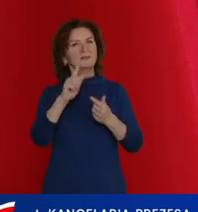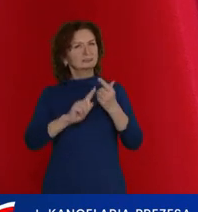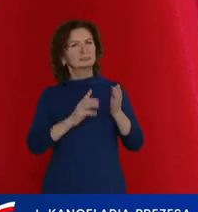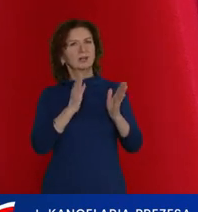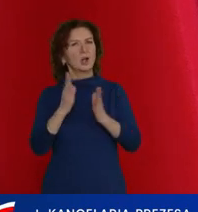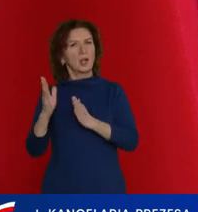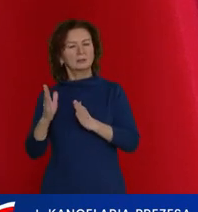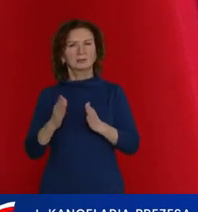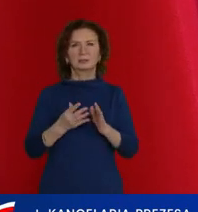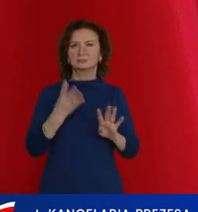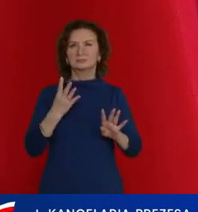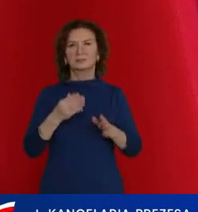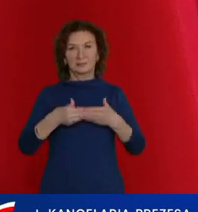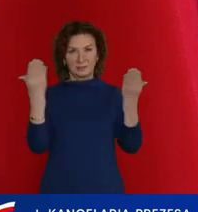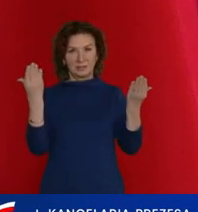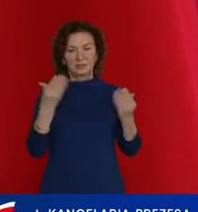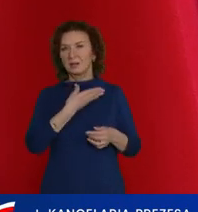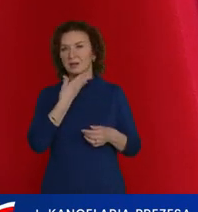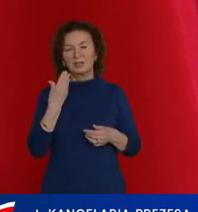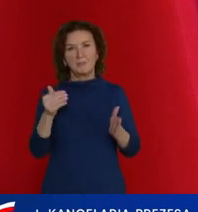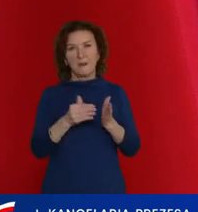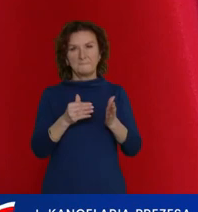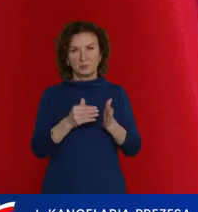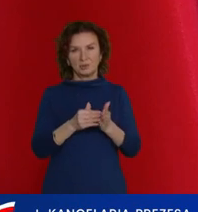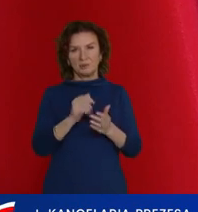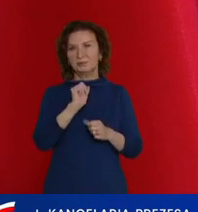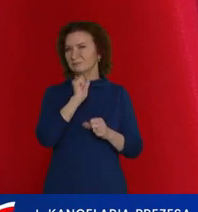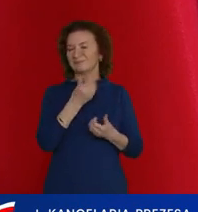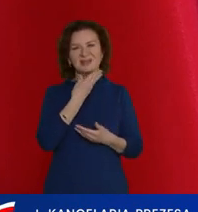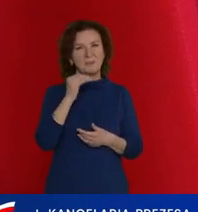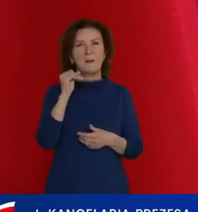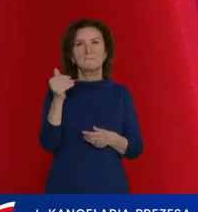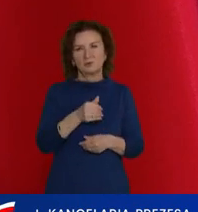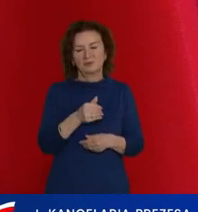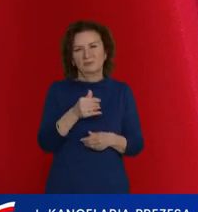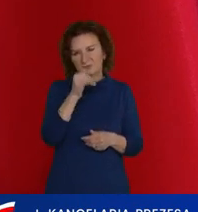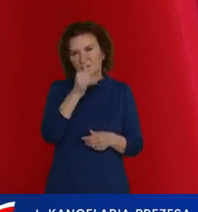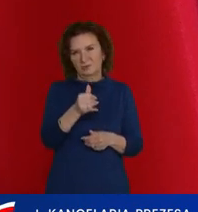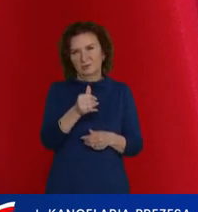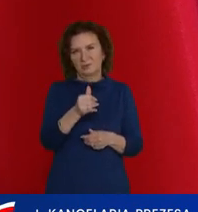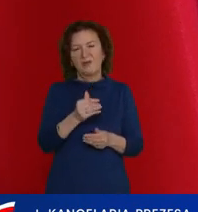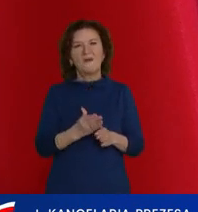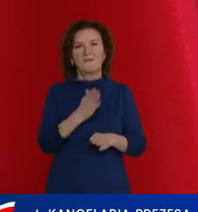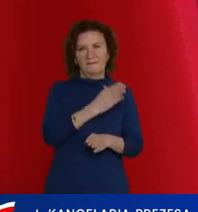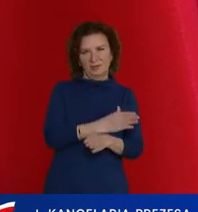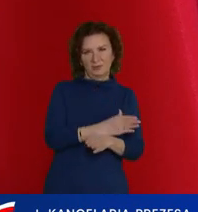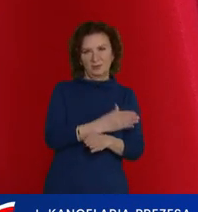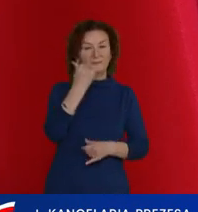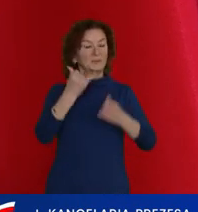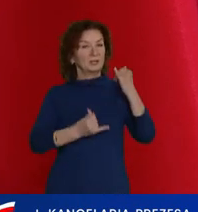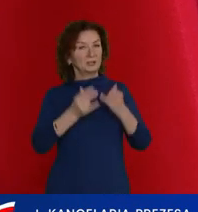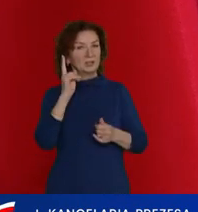ma potrzeby ani też możliwości zgłaszania się wcześniej. Natomiast oczywiście, jeżeli ktoś jest urodzony w